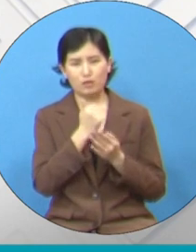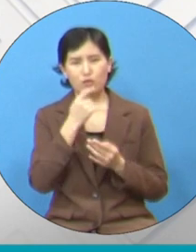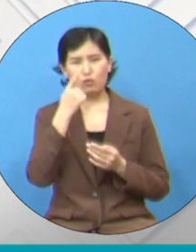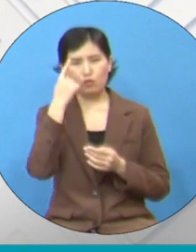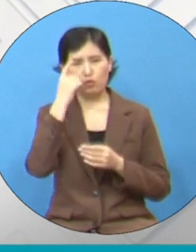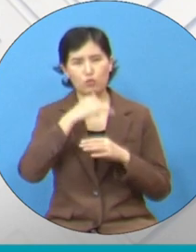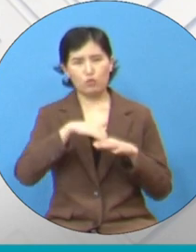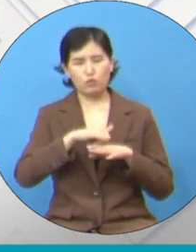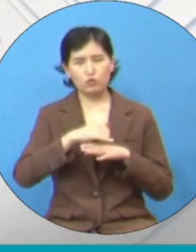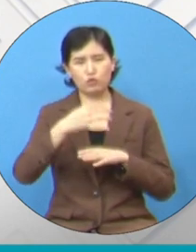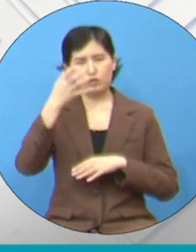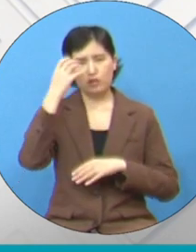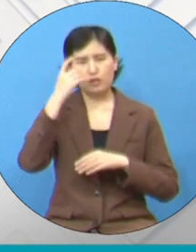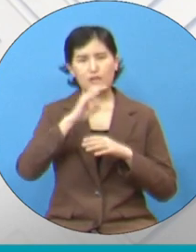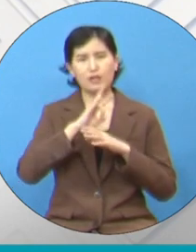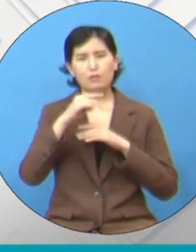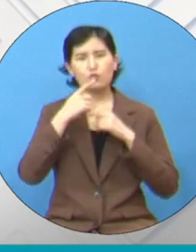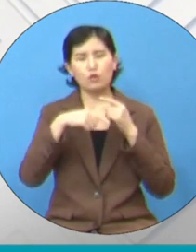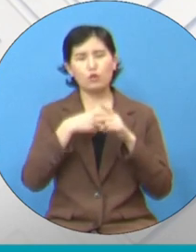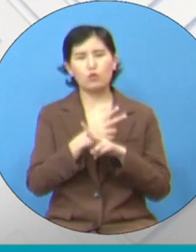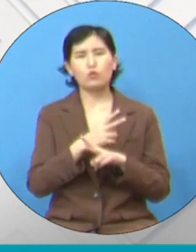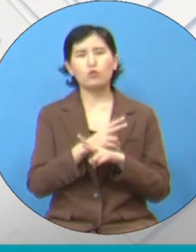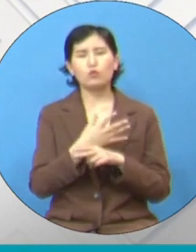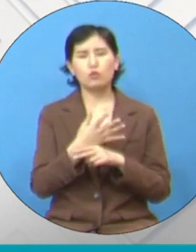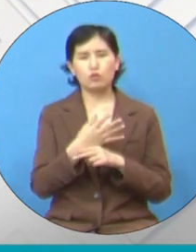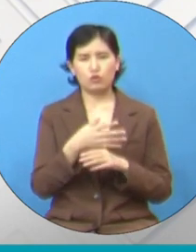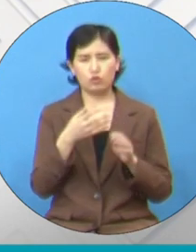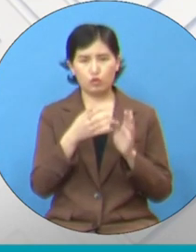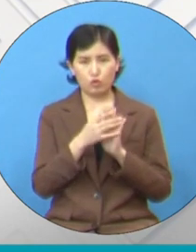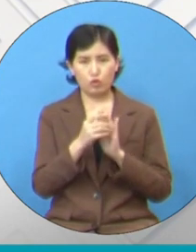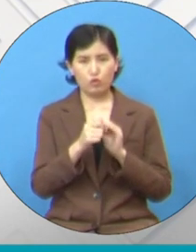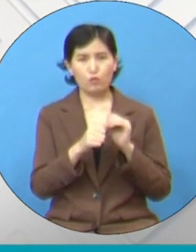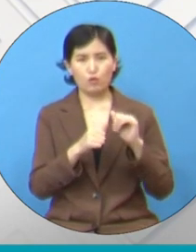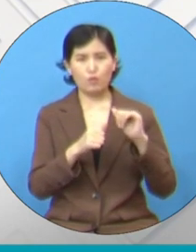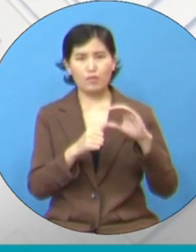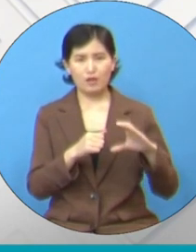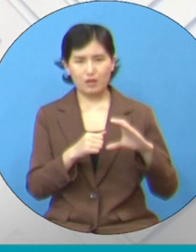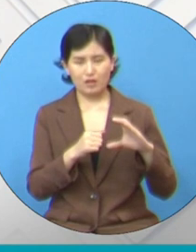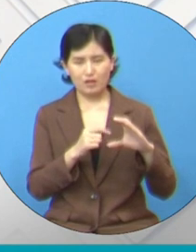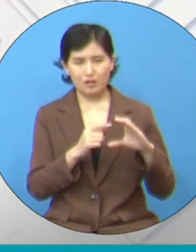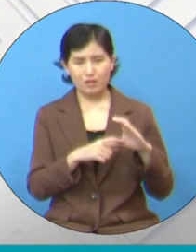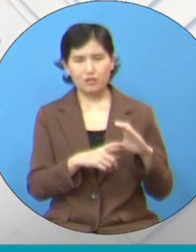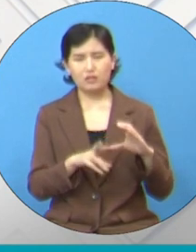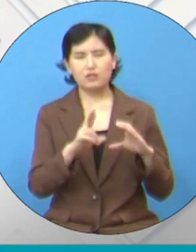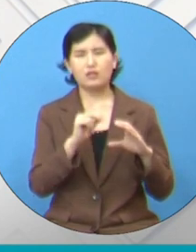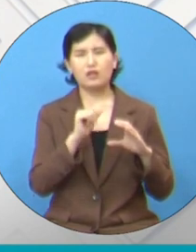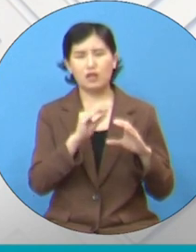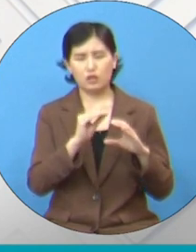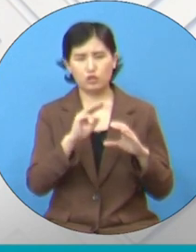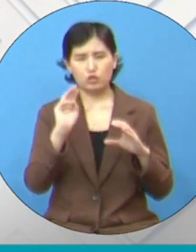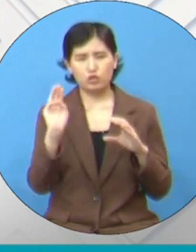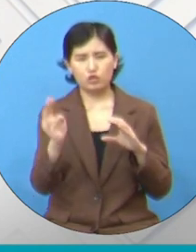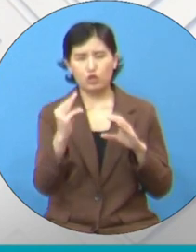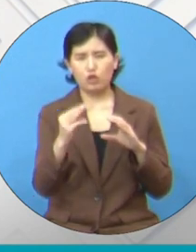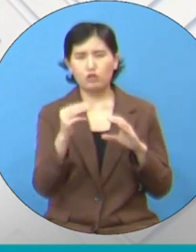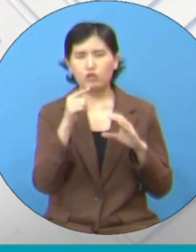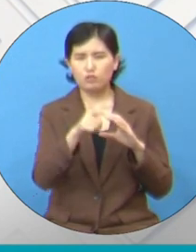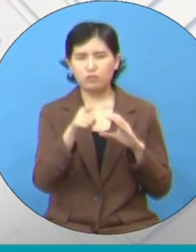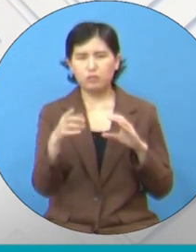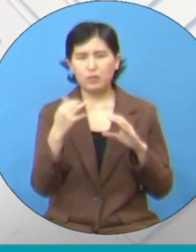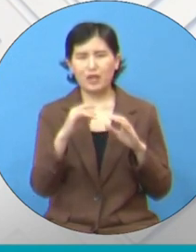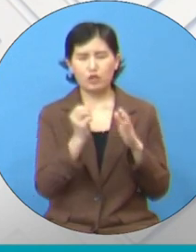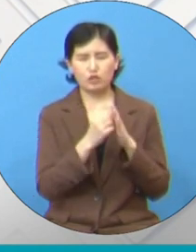Монголын одоо устрын намын тухай хуулиар бол намд олгож байгаа төсвийн санхүүжилтийг ямар нэг одоо ийм тодорхой зориулалт юм бол